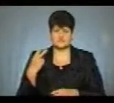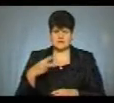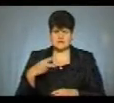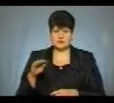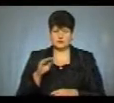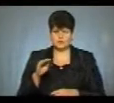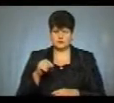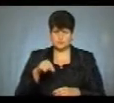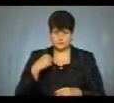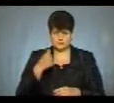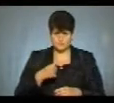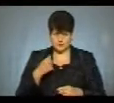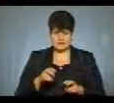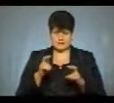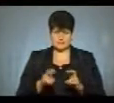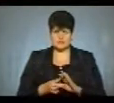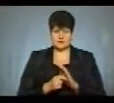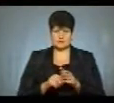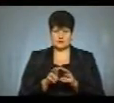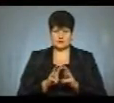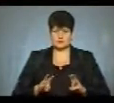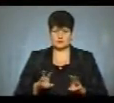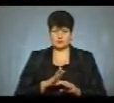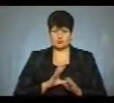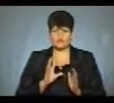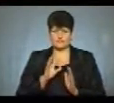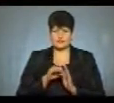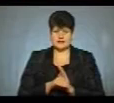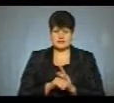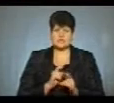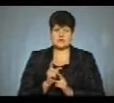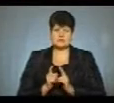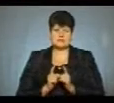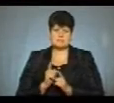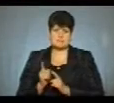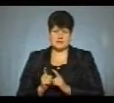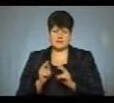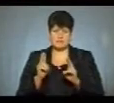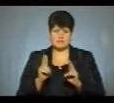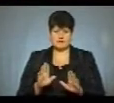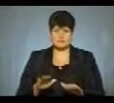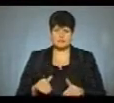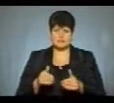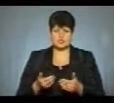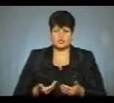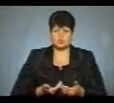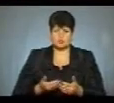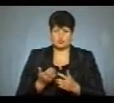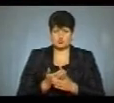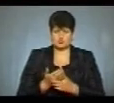Жовтня поточного року на засіданні Кабінету міністрів було внесено певні зміни до правил надання житлової